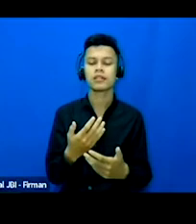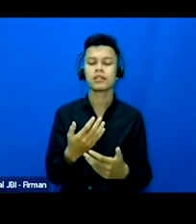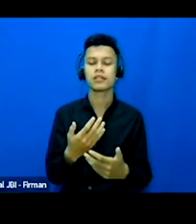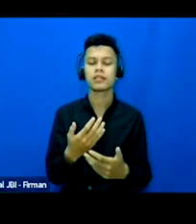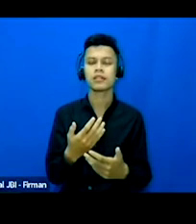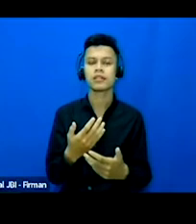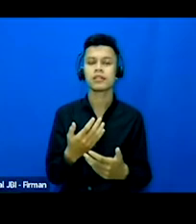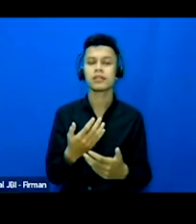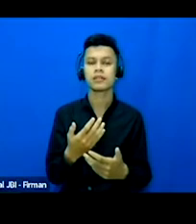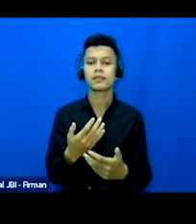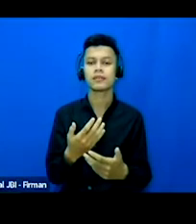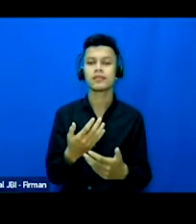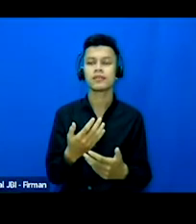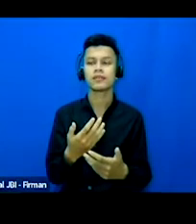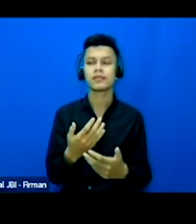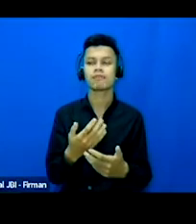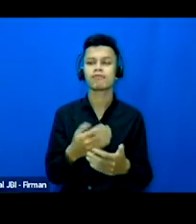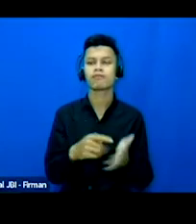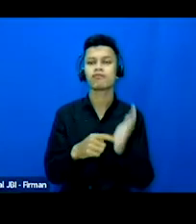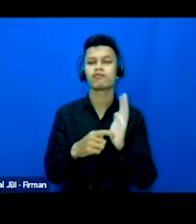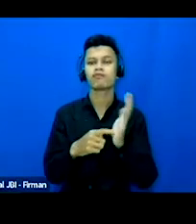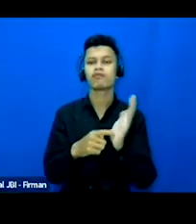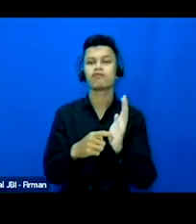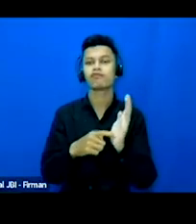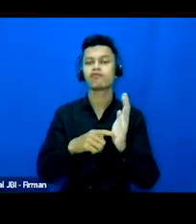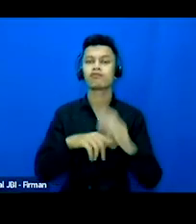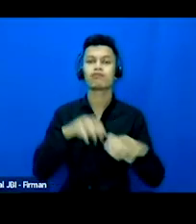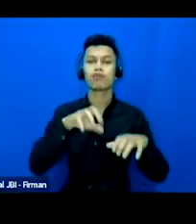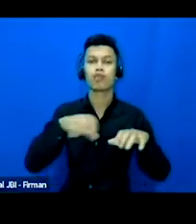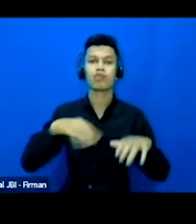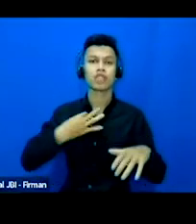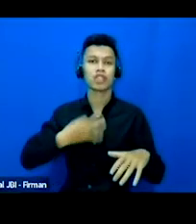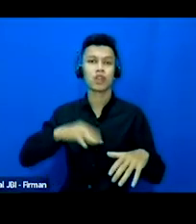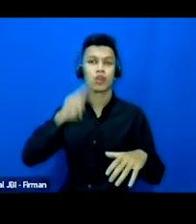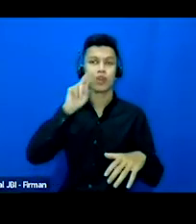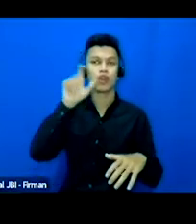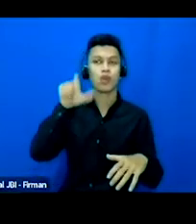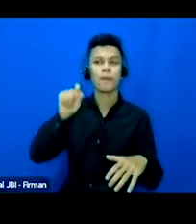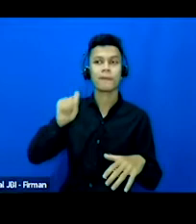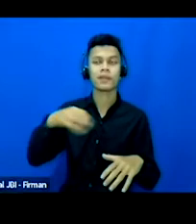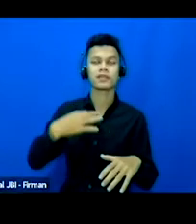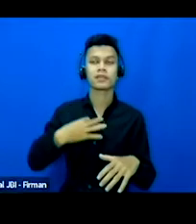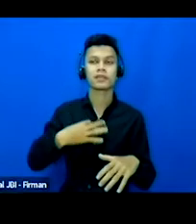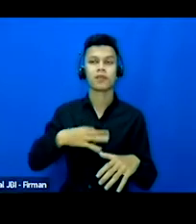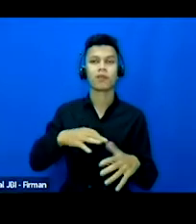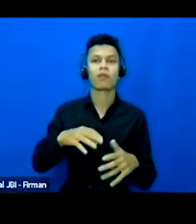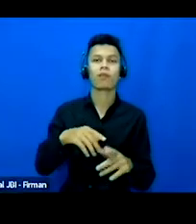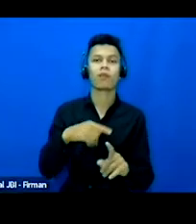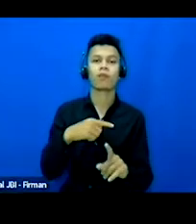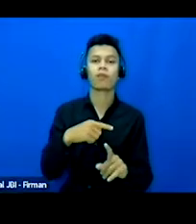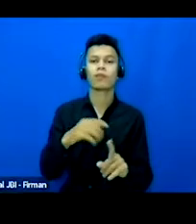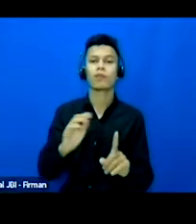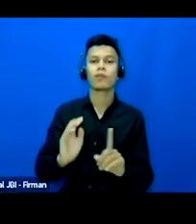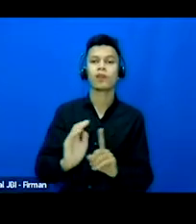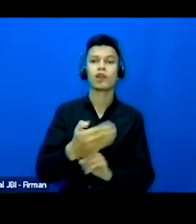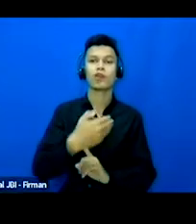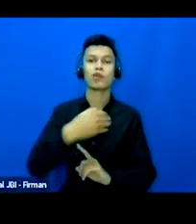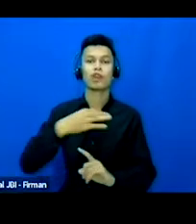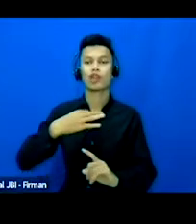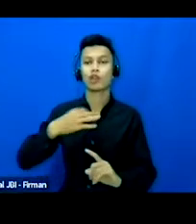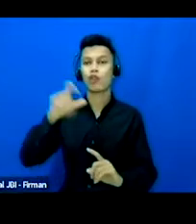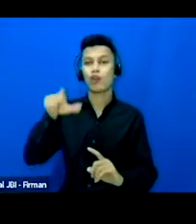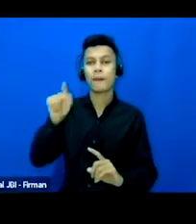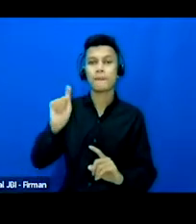lebih peluncuran studi berjudul produk hijau untuk konsumen renjeng transmen dari pyrosim